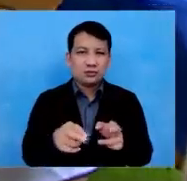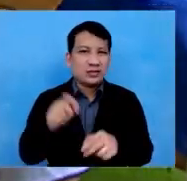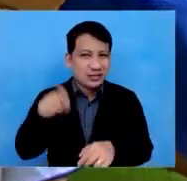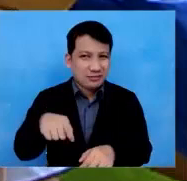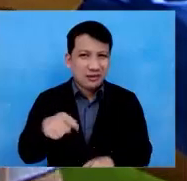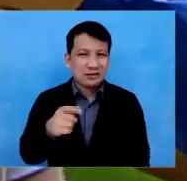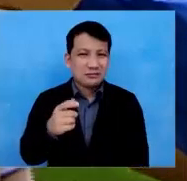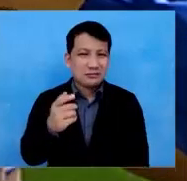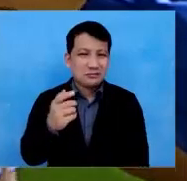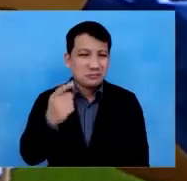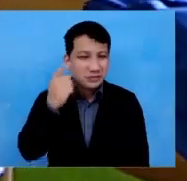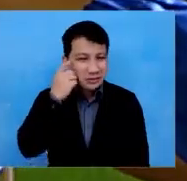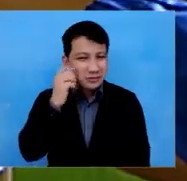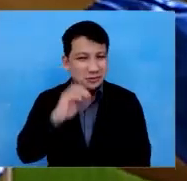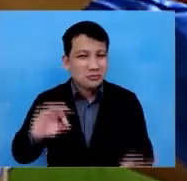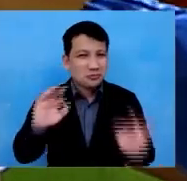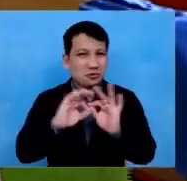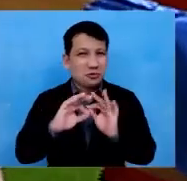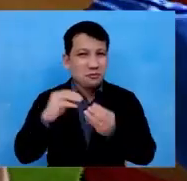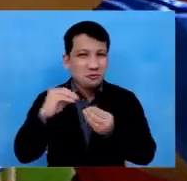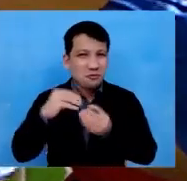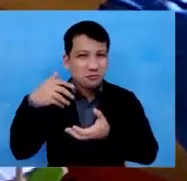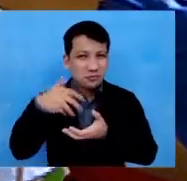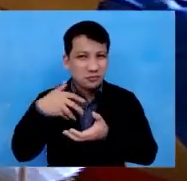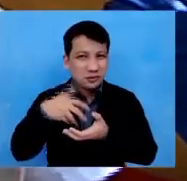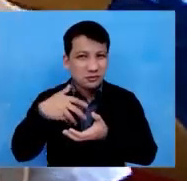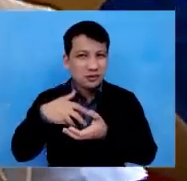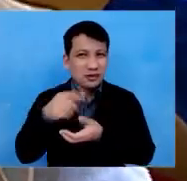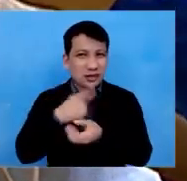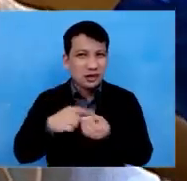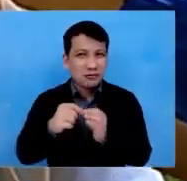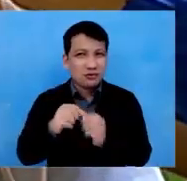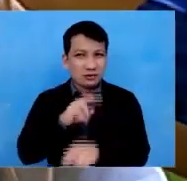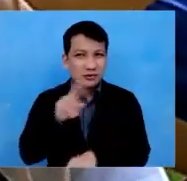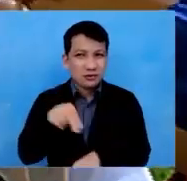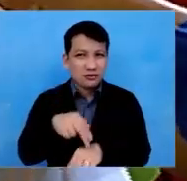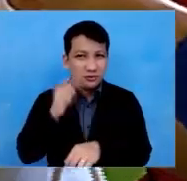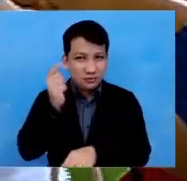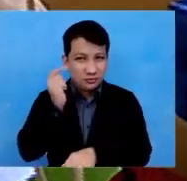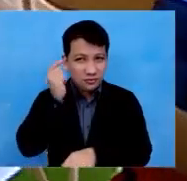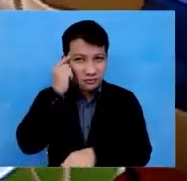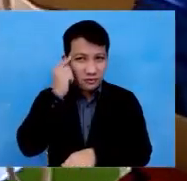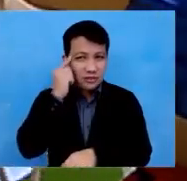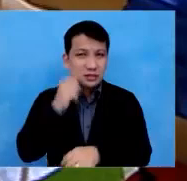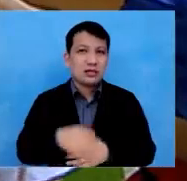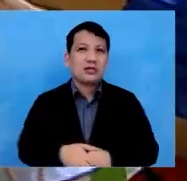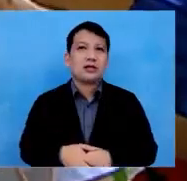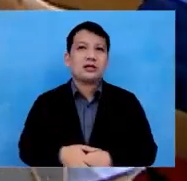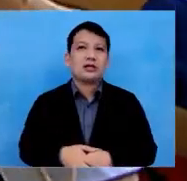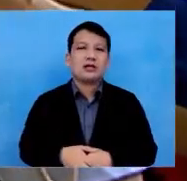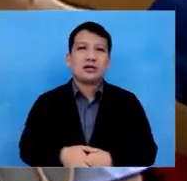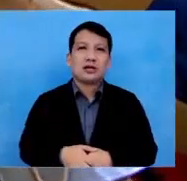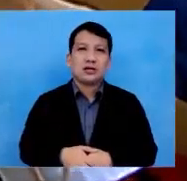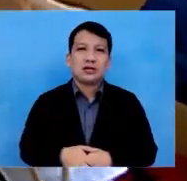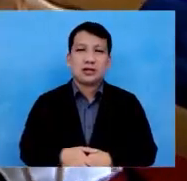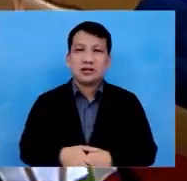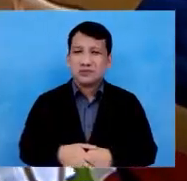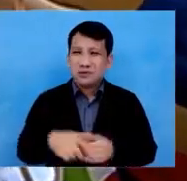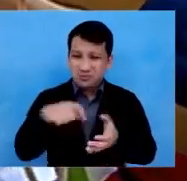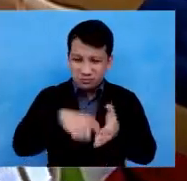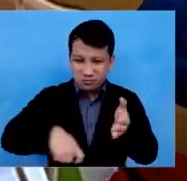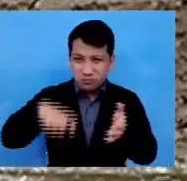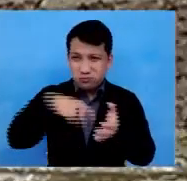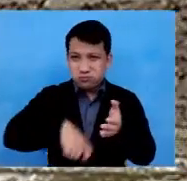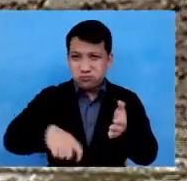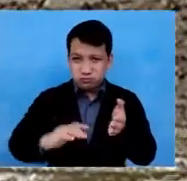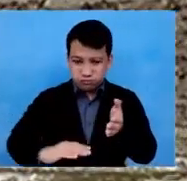mas malaking pag-aaral pa ang gawin ng national government. Sabi ko, ma-desilt lang yung mga ilog. Kasi bumabaw, makikita nyo,